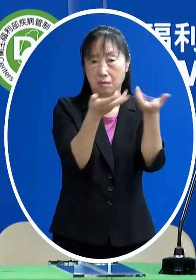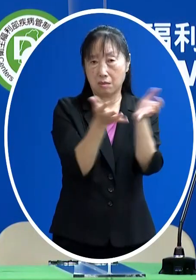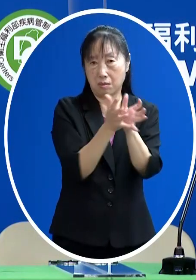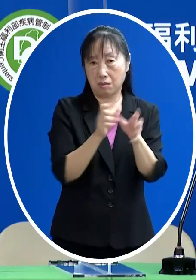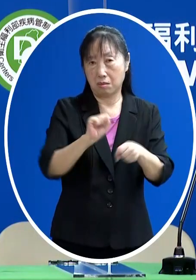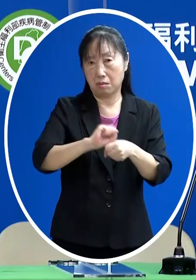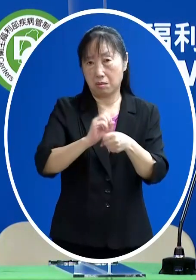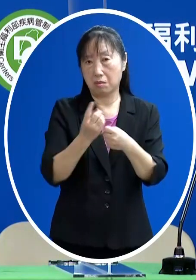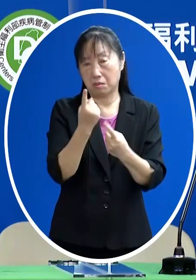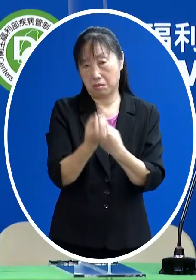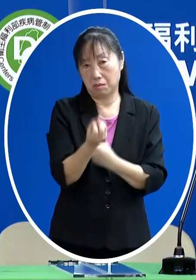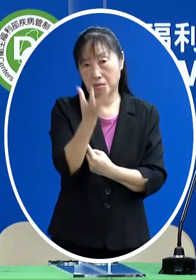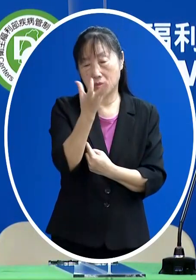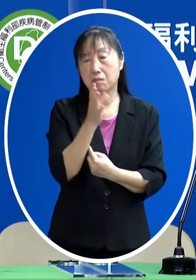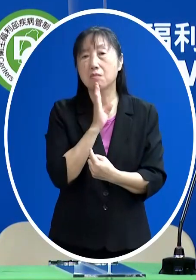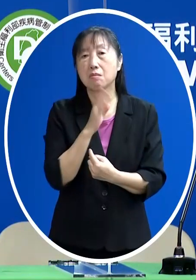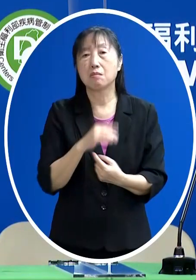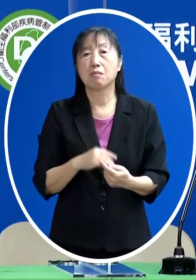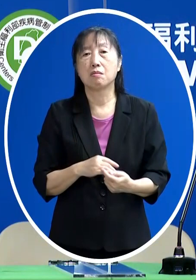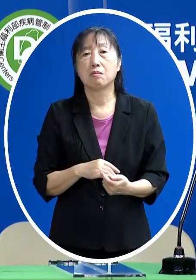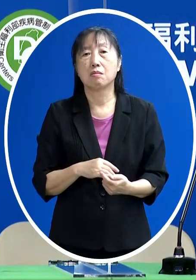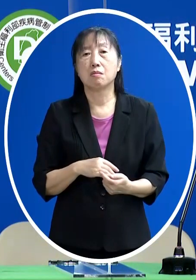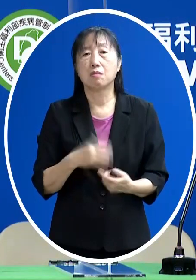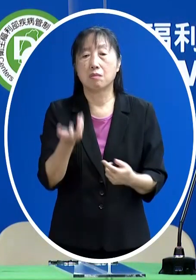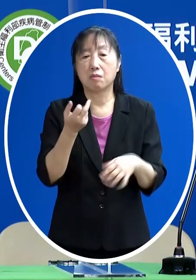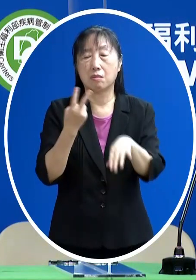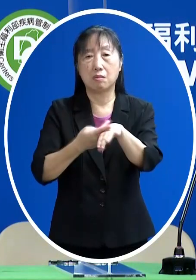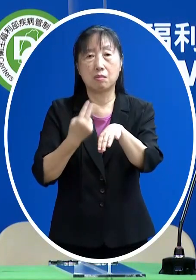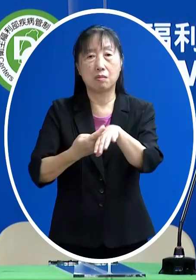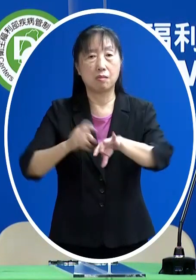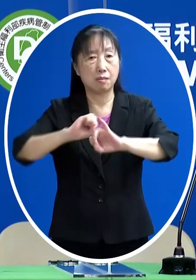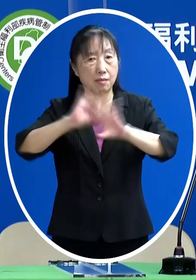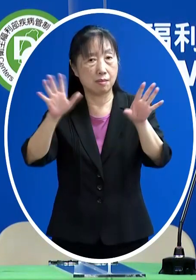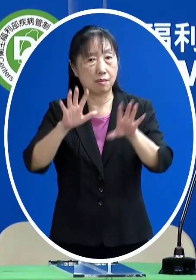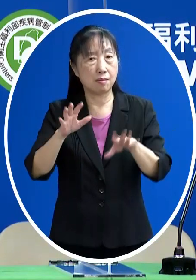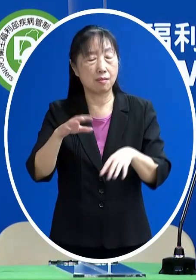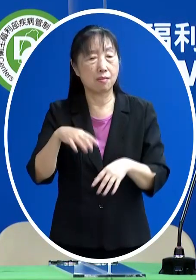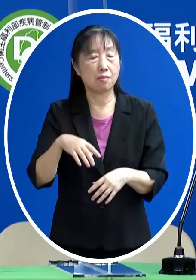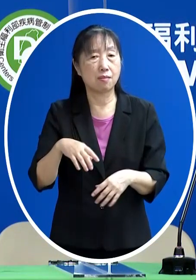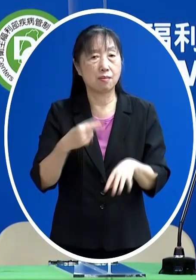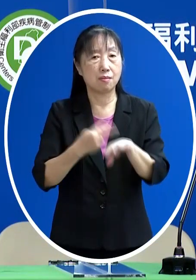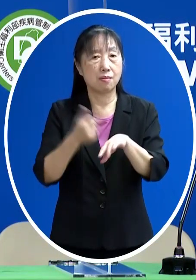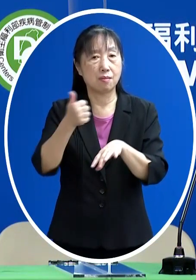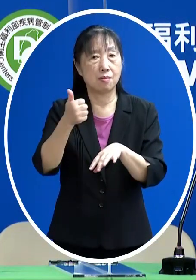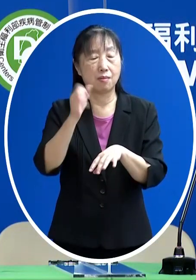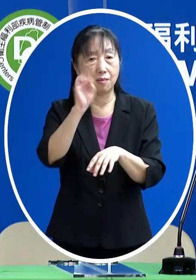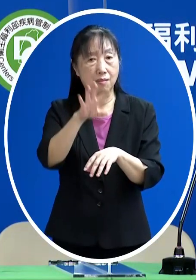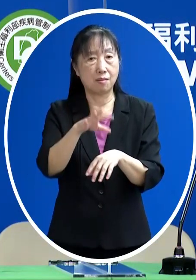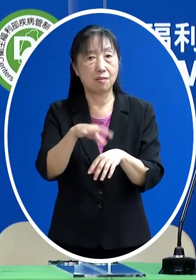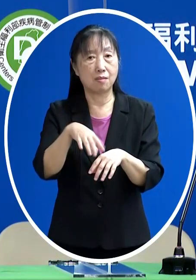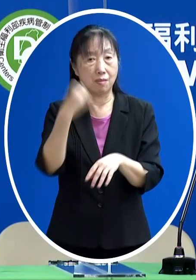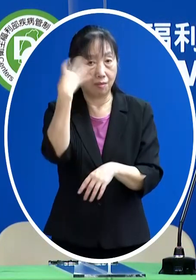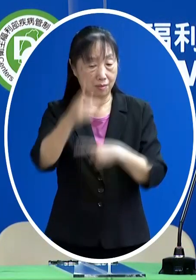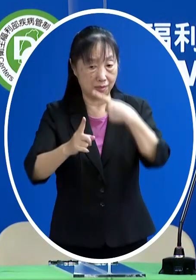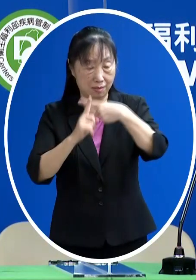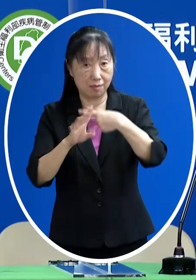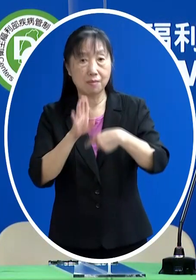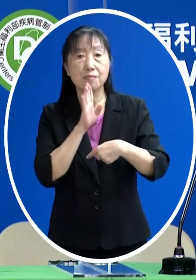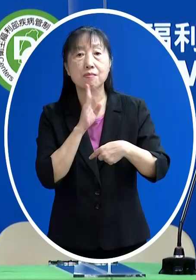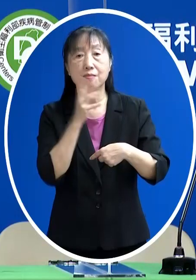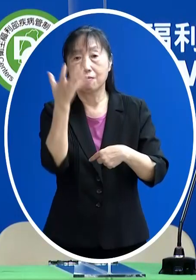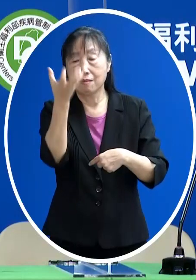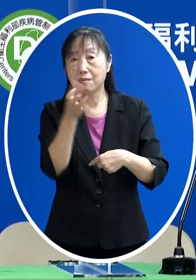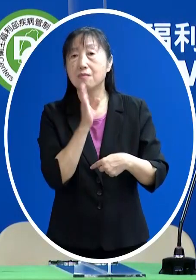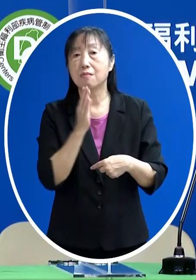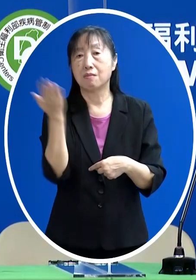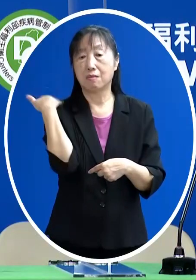说，刚刚有关于罗富所宣导的这个。我们知道我们的新的确诊者啊，通常都是没有确诊过的啊，绝大多数。